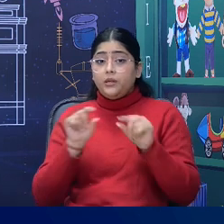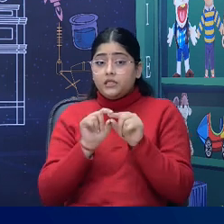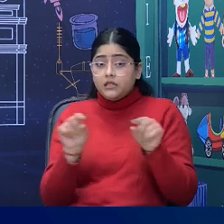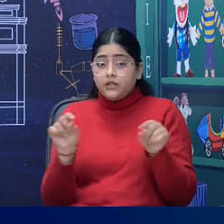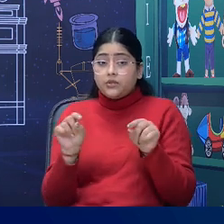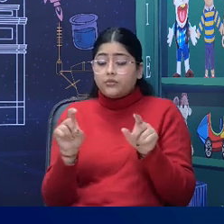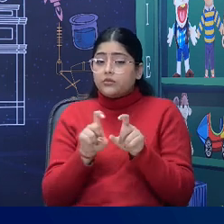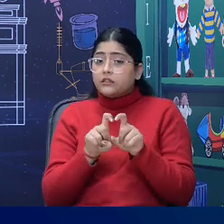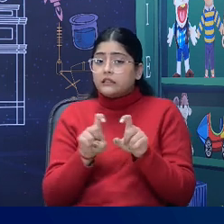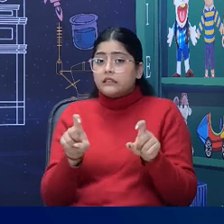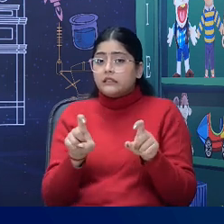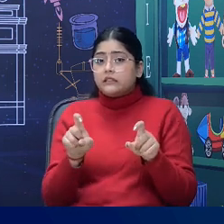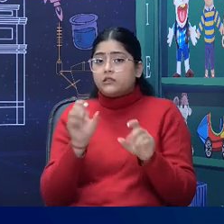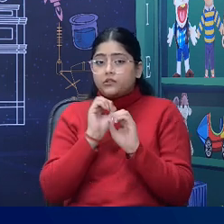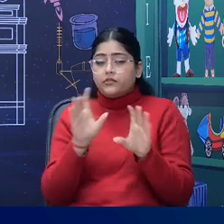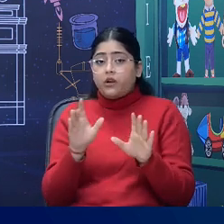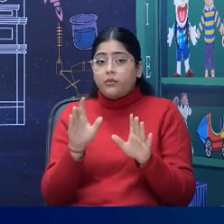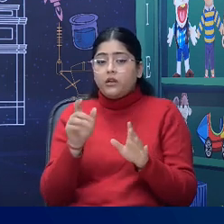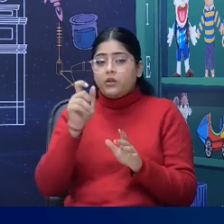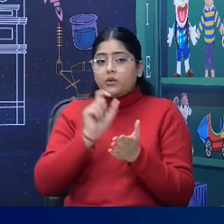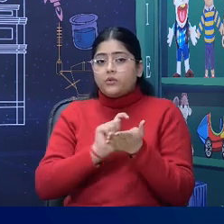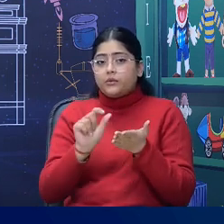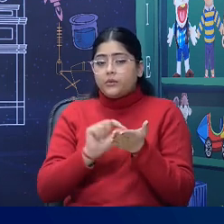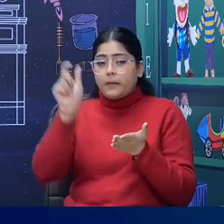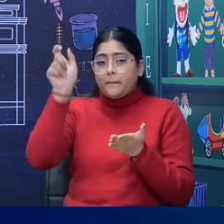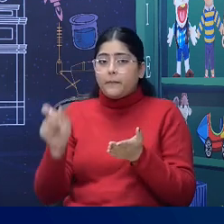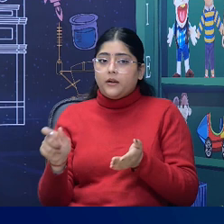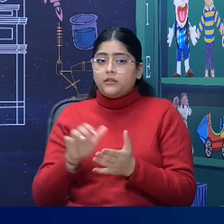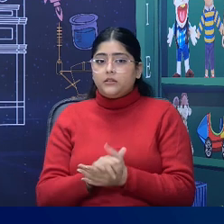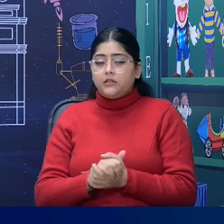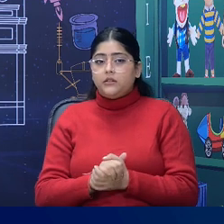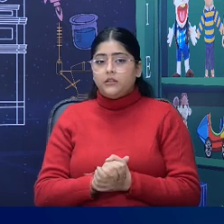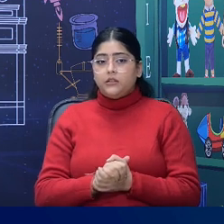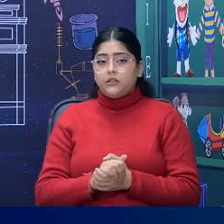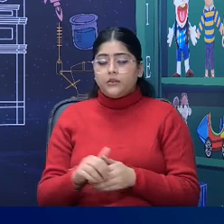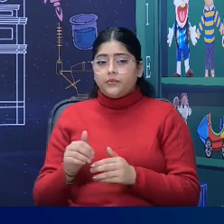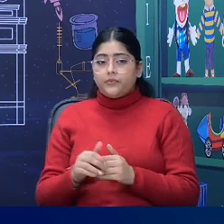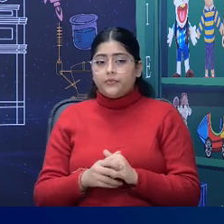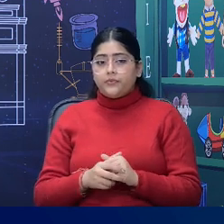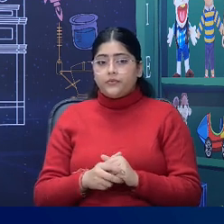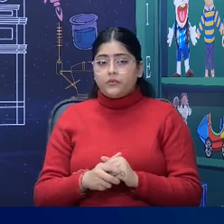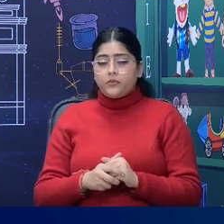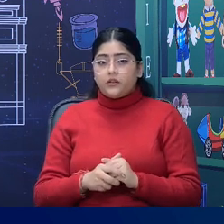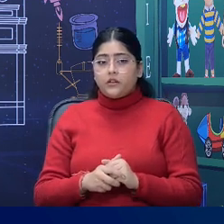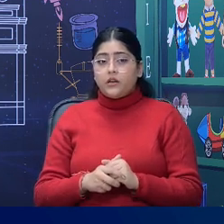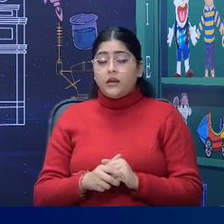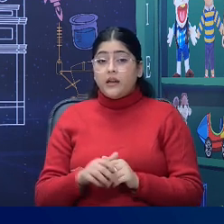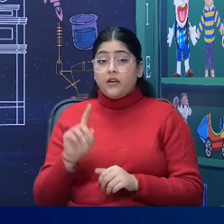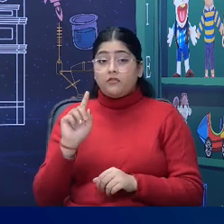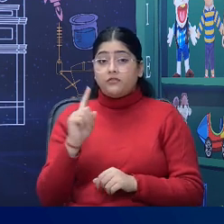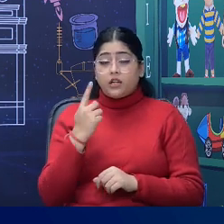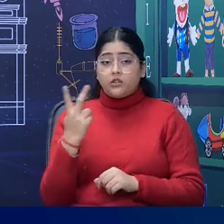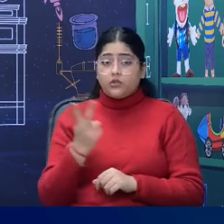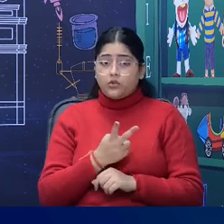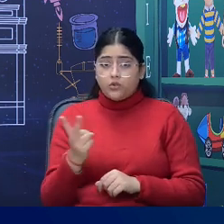स्थापित करते हुए जो लेखक चल रहे हैं कि दोनों ही तरफ के दृश्य दिखाए फिर वही सीक्वेंस चला कि पहले तो दोनों तरफ से डर दिखाया गया